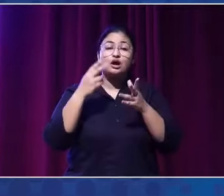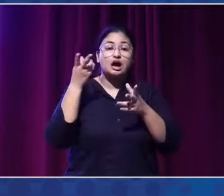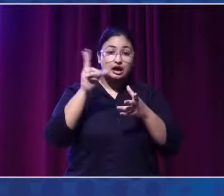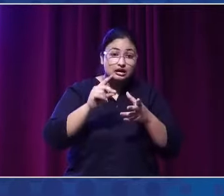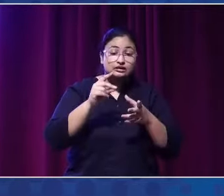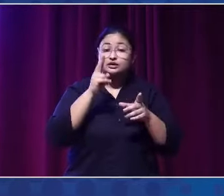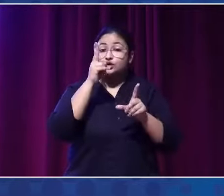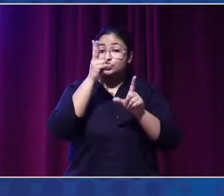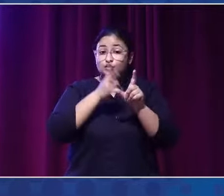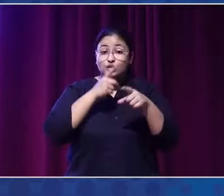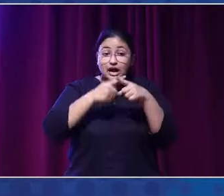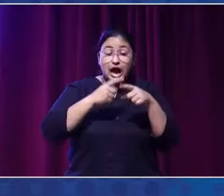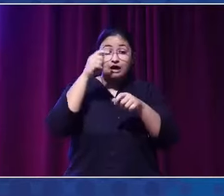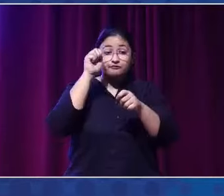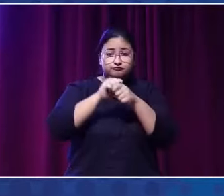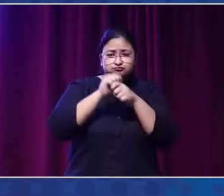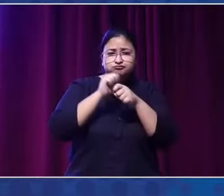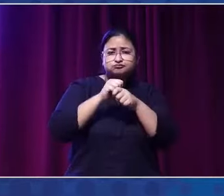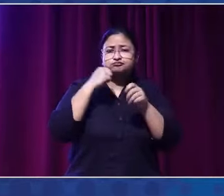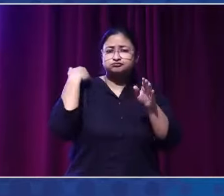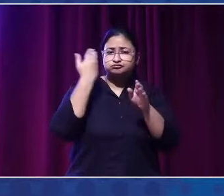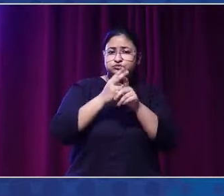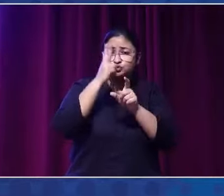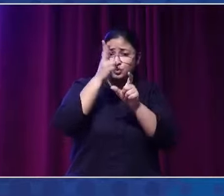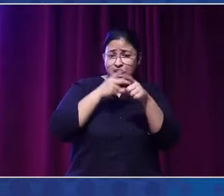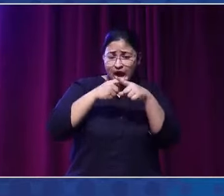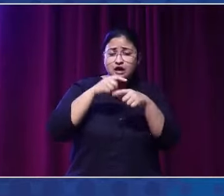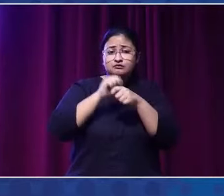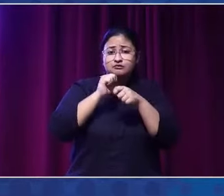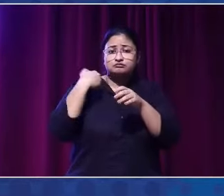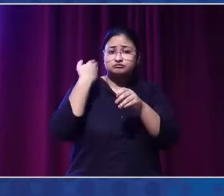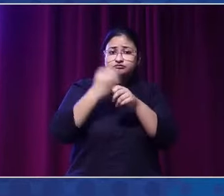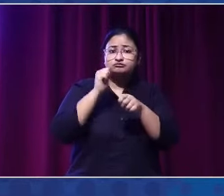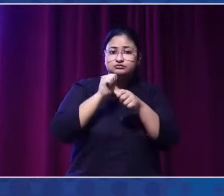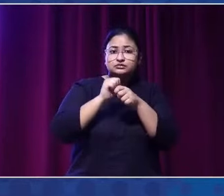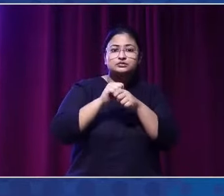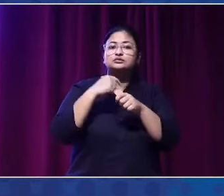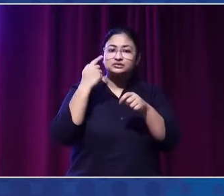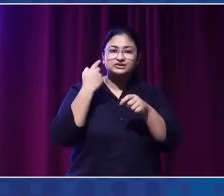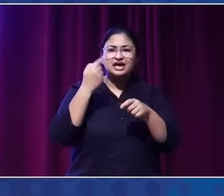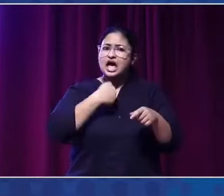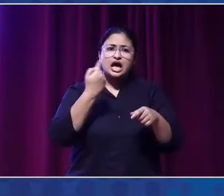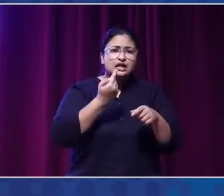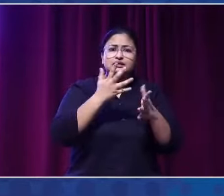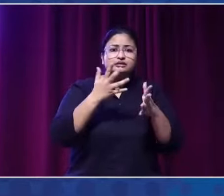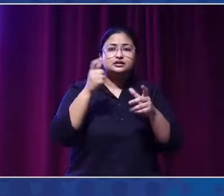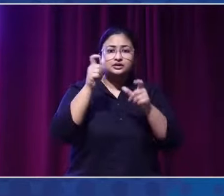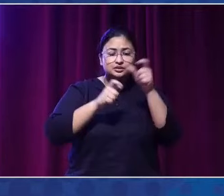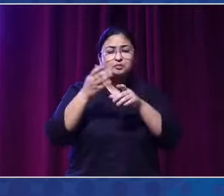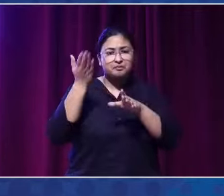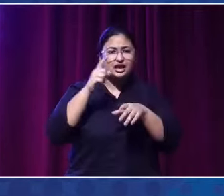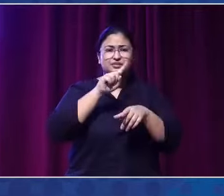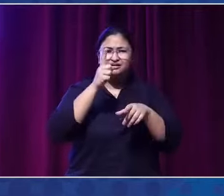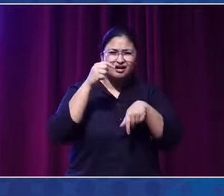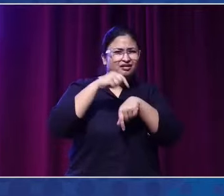2-2.5 years कॉन्स्टेंट वर्क. एंड ये अकेला नहीं है. इससे पहले भी मैं आपको बता चुका हूं, इससे पहले जो 11-12 इलेक्शन हुए हैं